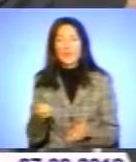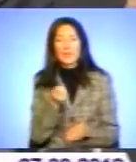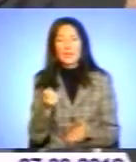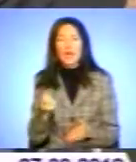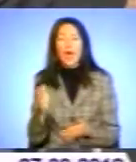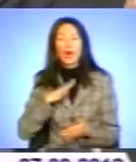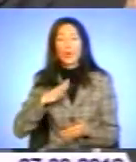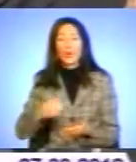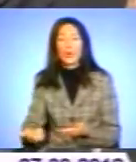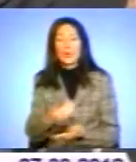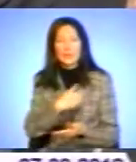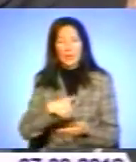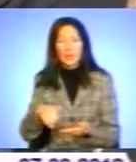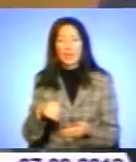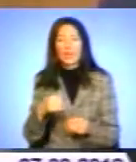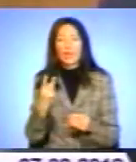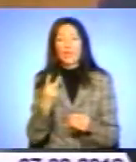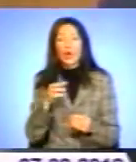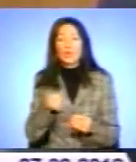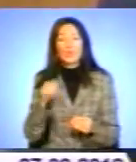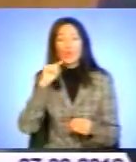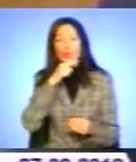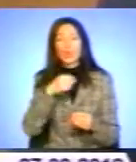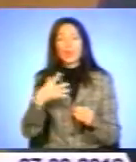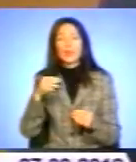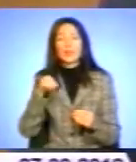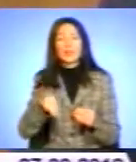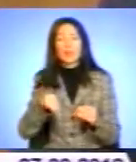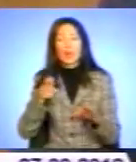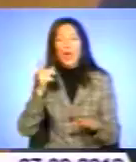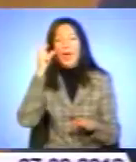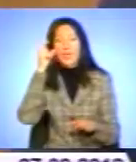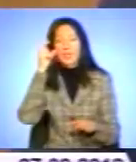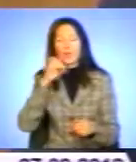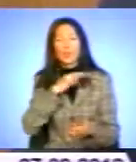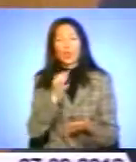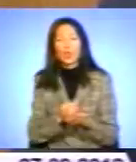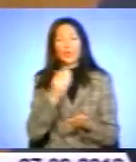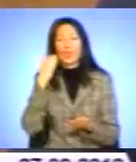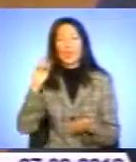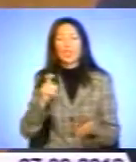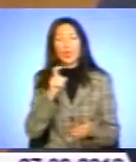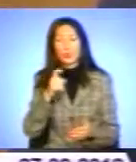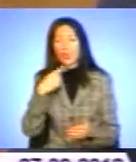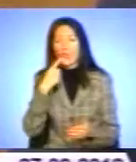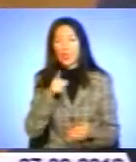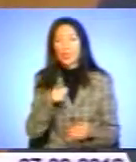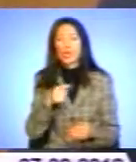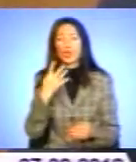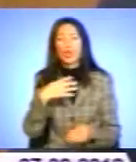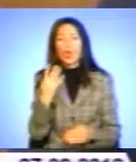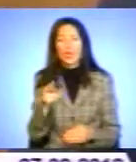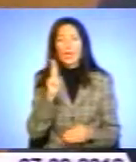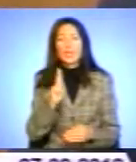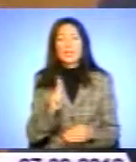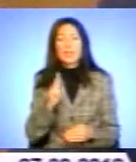тонн кукурудзи та 15 тисяч тонн гречки. Досвід кращих господарств говорить про те, що 44 центнери, які було